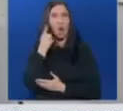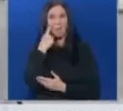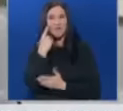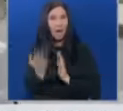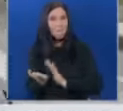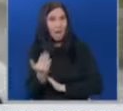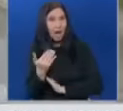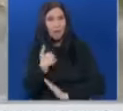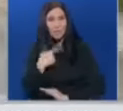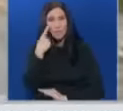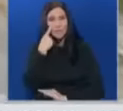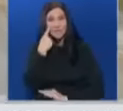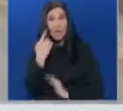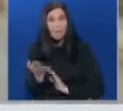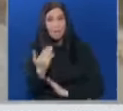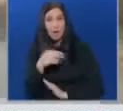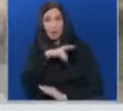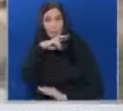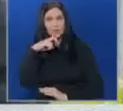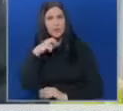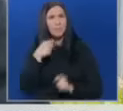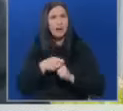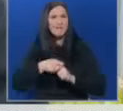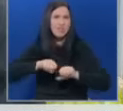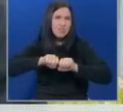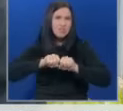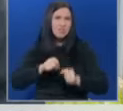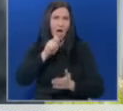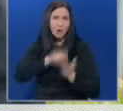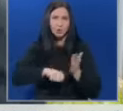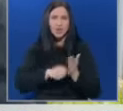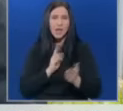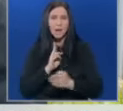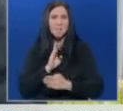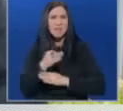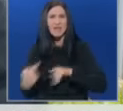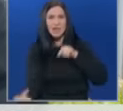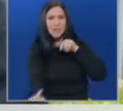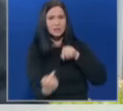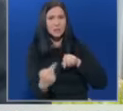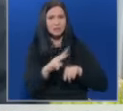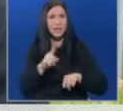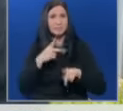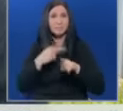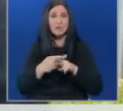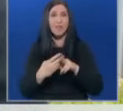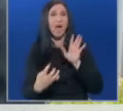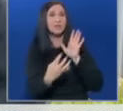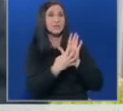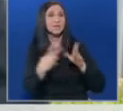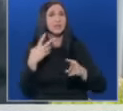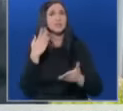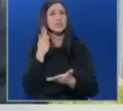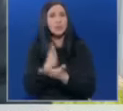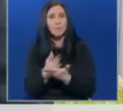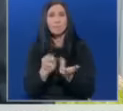мен, опитваше се да избяга от органите на реда, правеше нарушения, минаваше в насрещното, не спираше на знак стоп. На всяко едно от кръстовище,